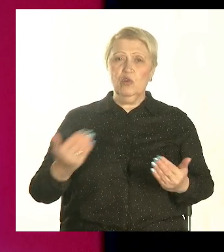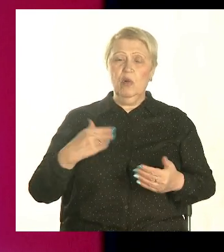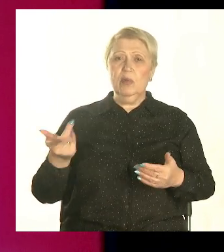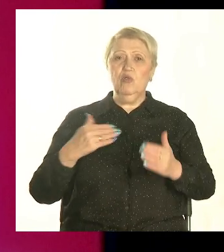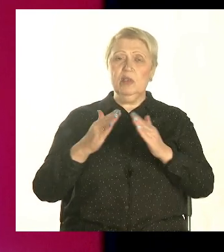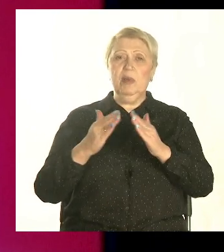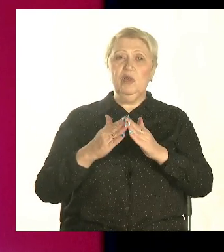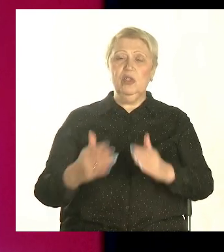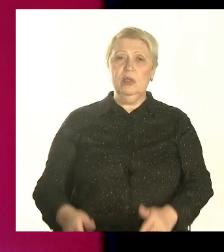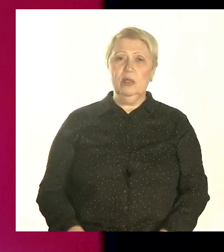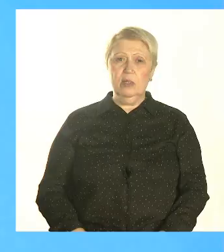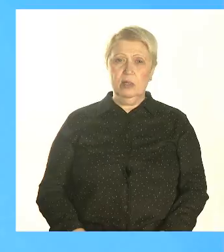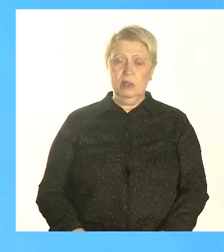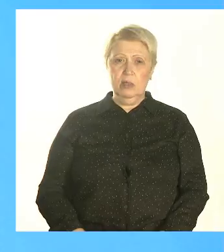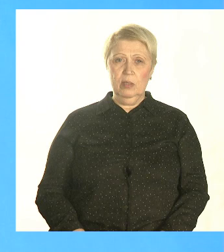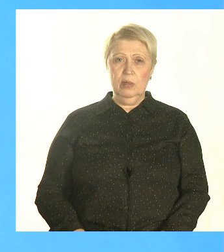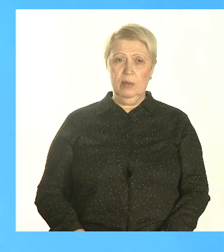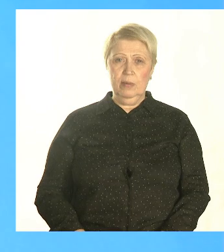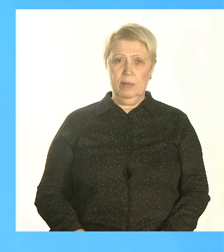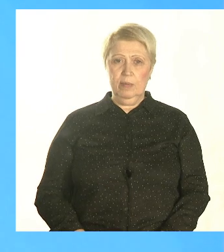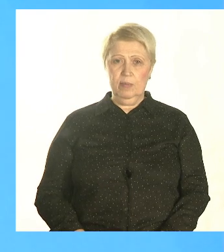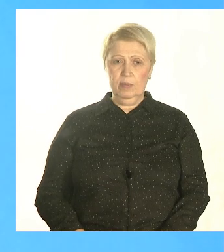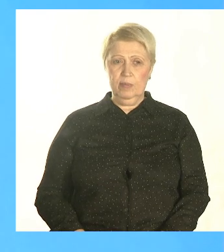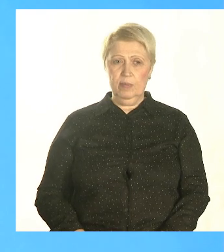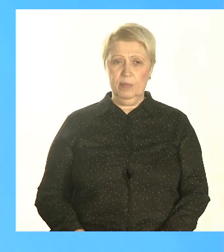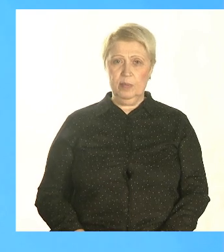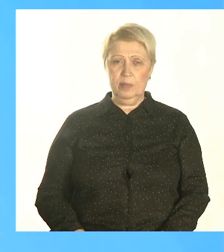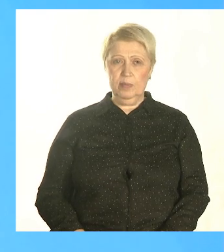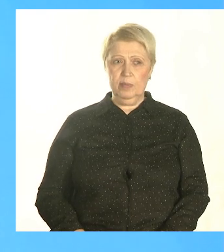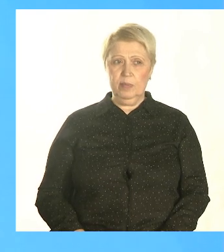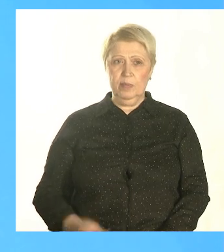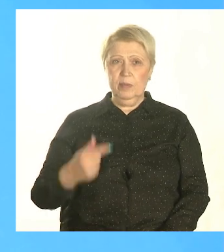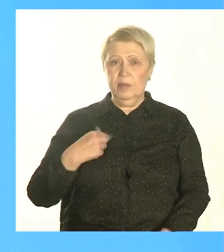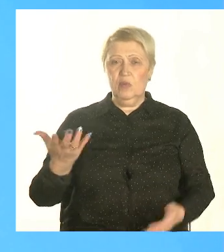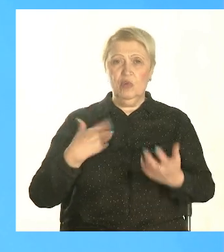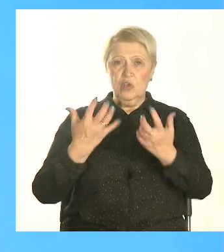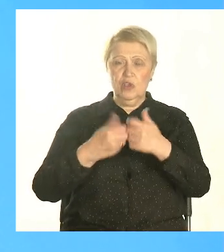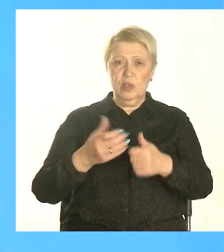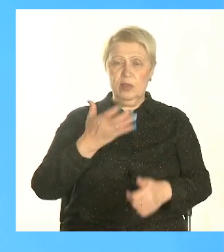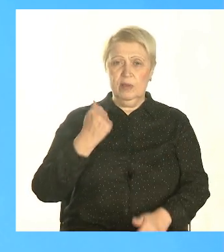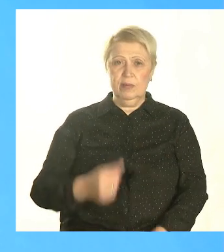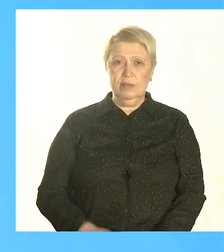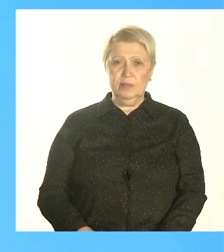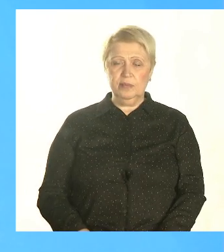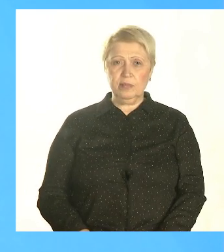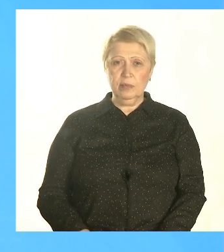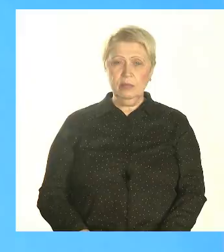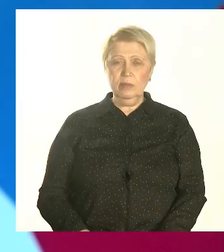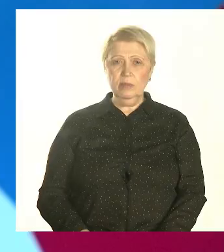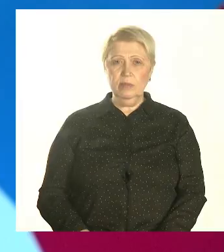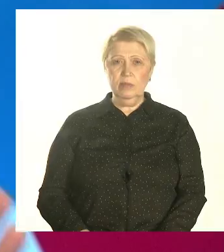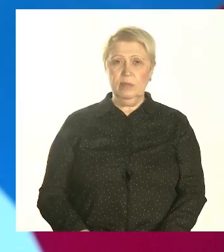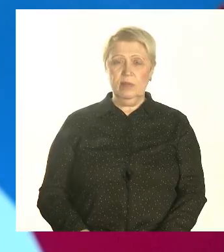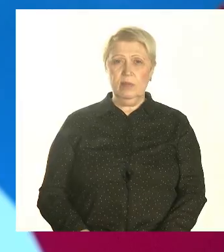будут? Что у меня в доме как раз вот такая история. Не считала я. Не готова сказать. Ну ладно. У нас время совсем не